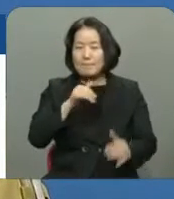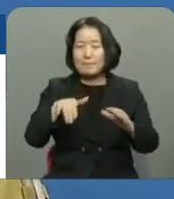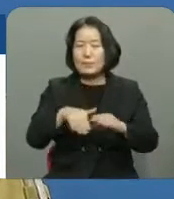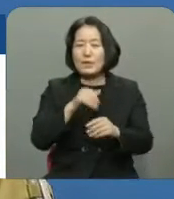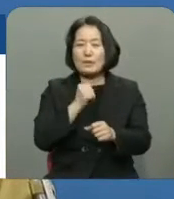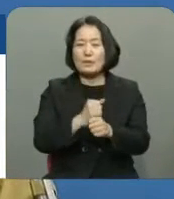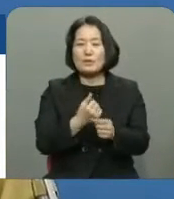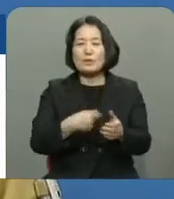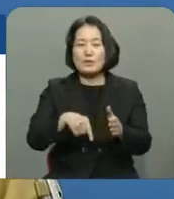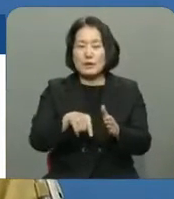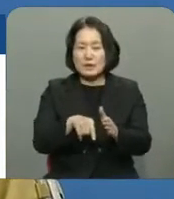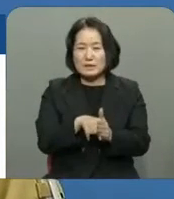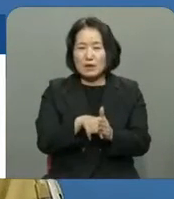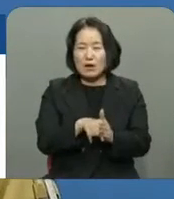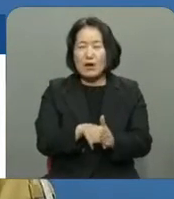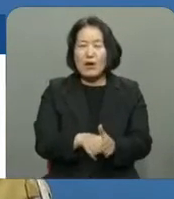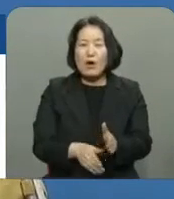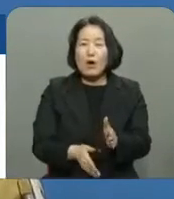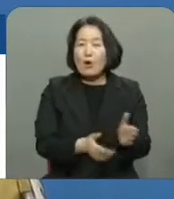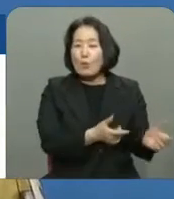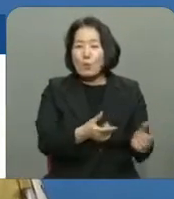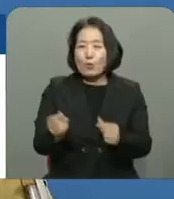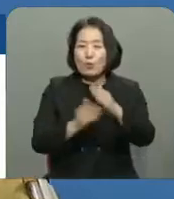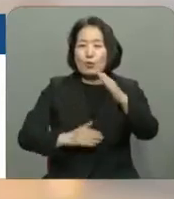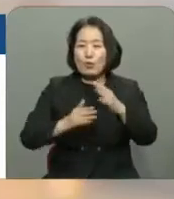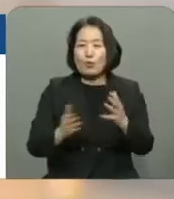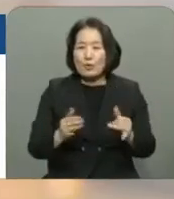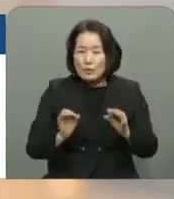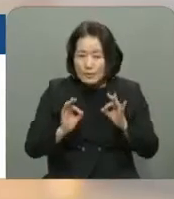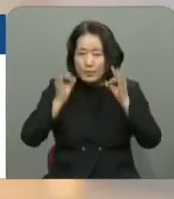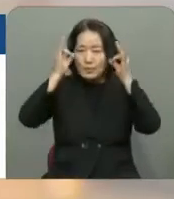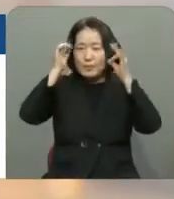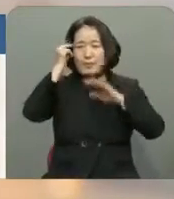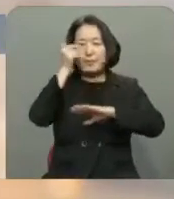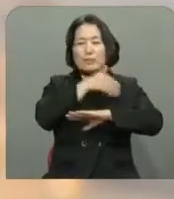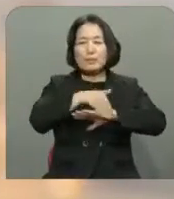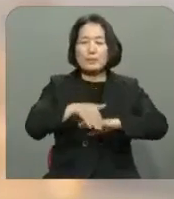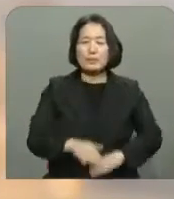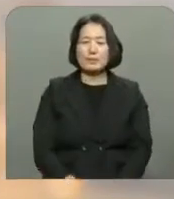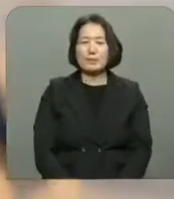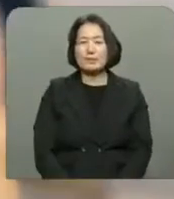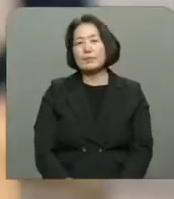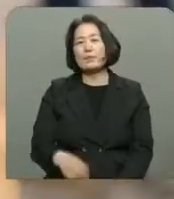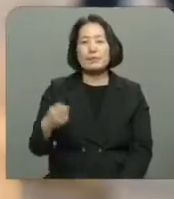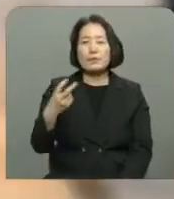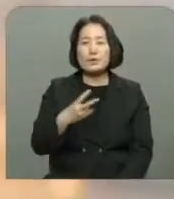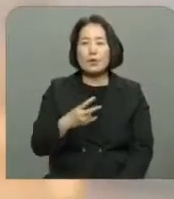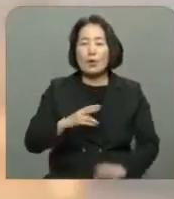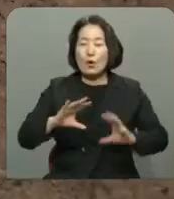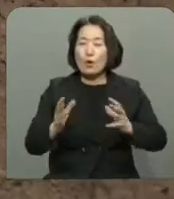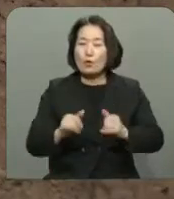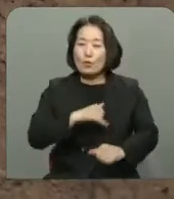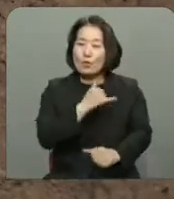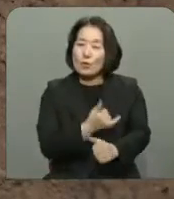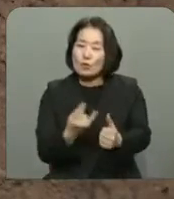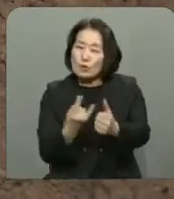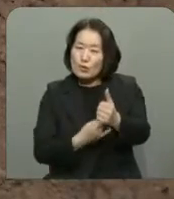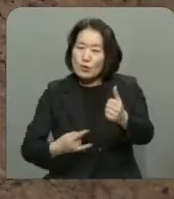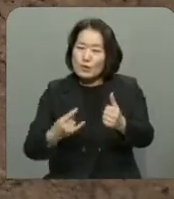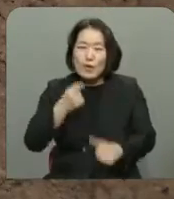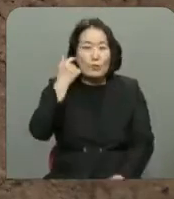위해서 의 시의 모든 공직자들이 최선의 노력을 다하겠다는 강씨는 또 국민권익 위원회 자문 등을 통해